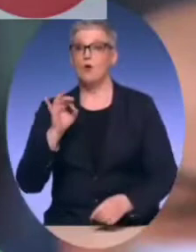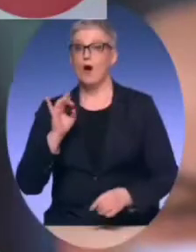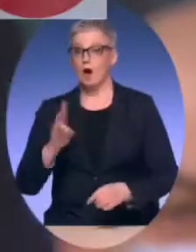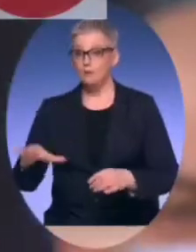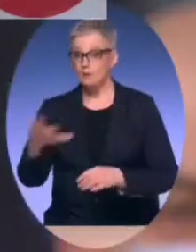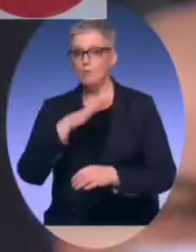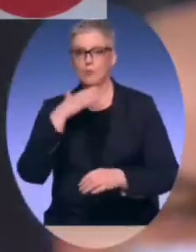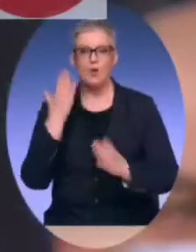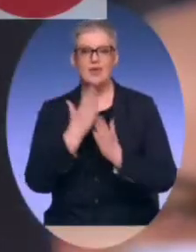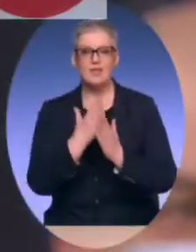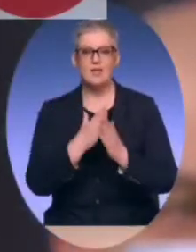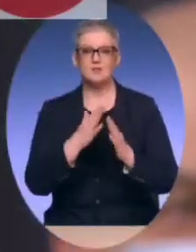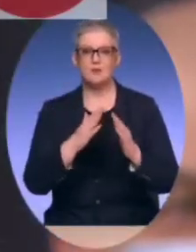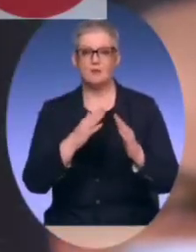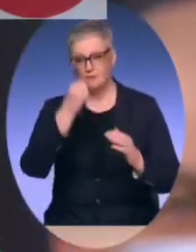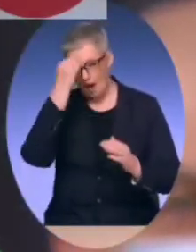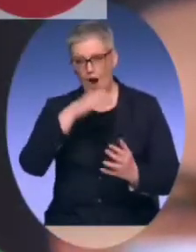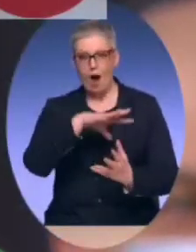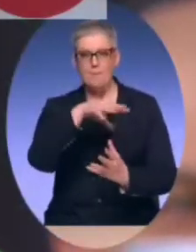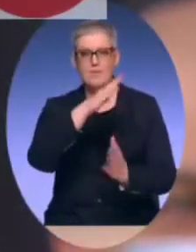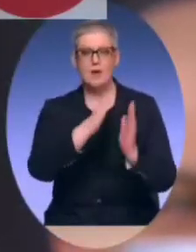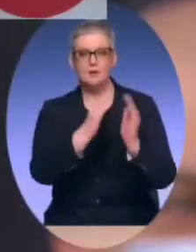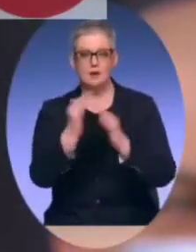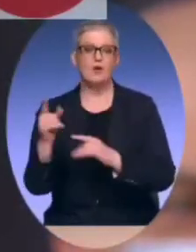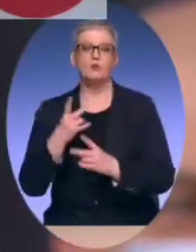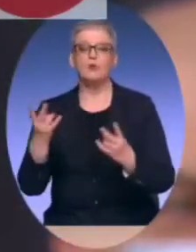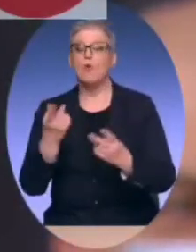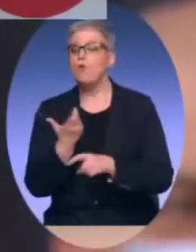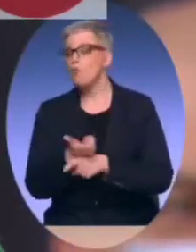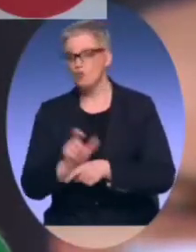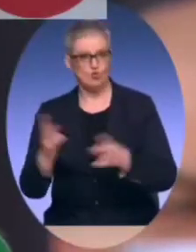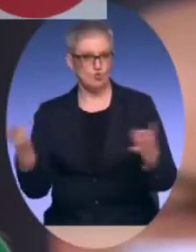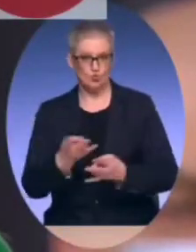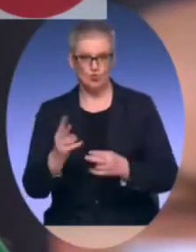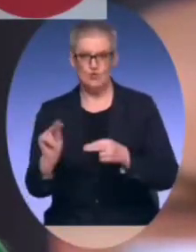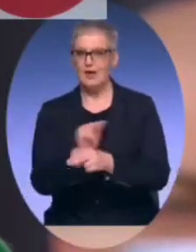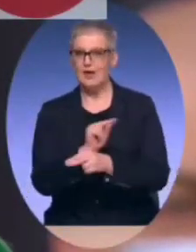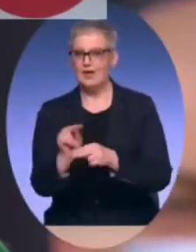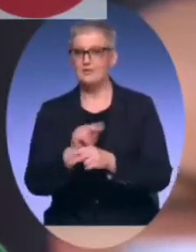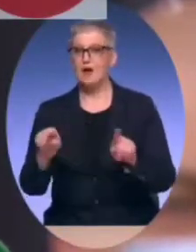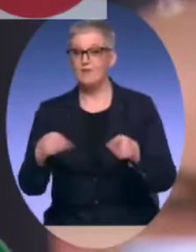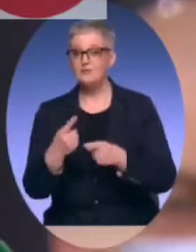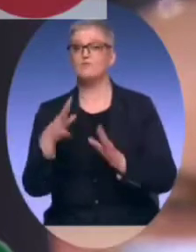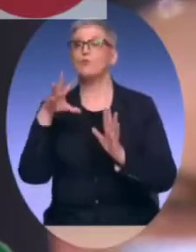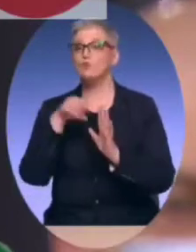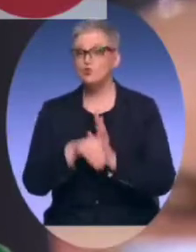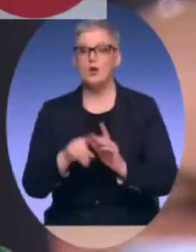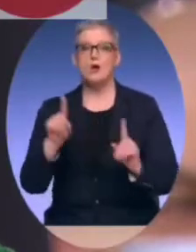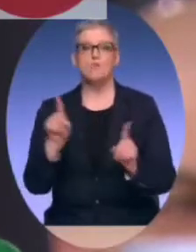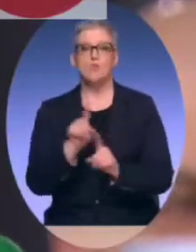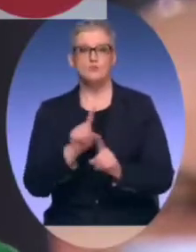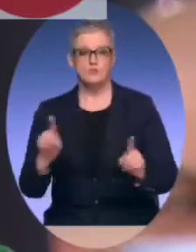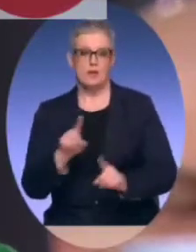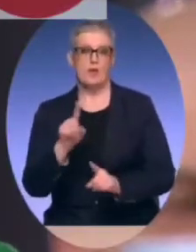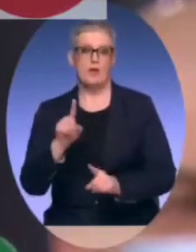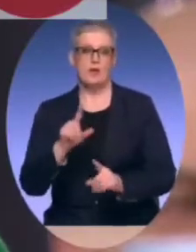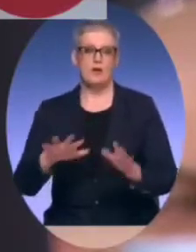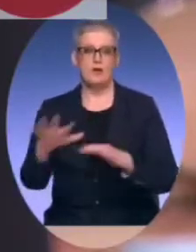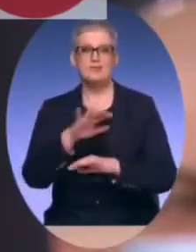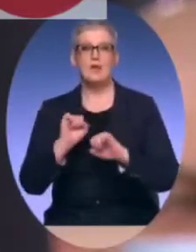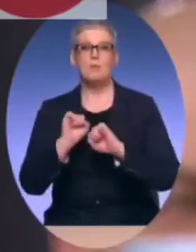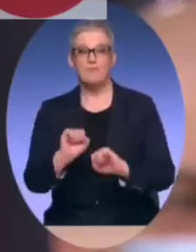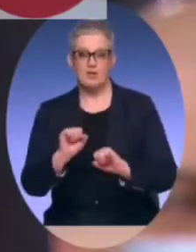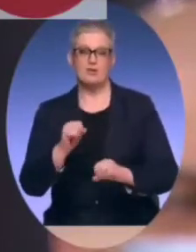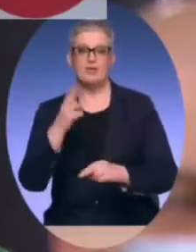которые тоже сейчас нуждаются в остро нуждаются в реставрации. Это и в том числе музей-заповедник «Сталинградская битва», объект